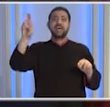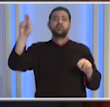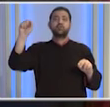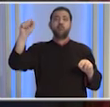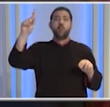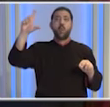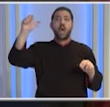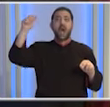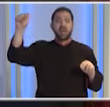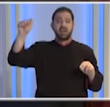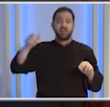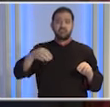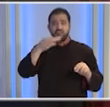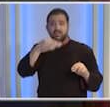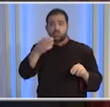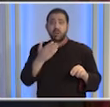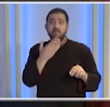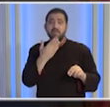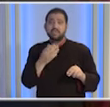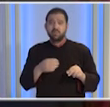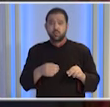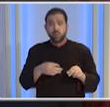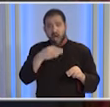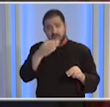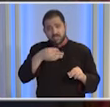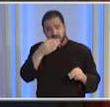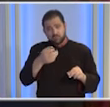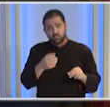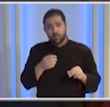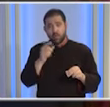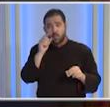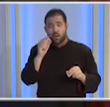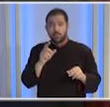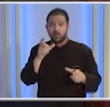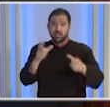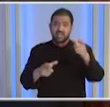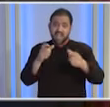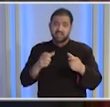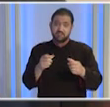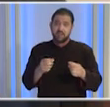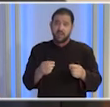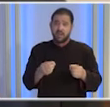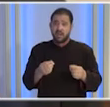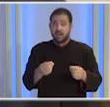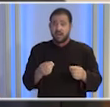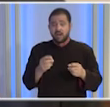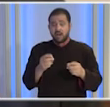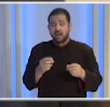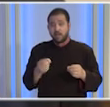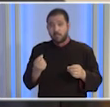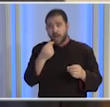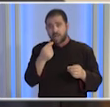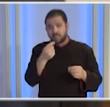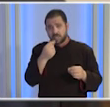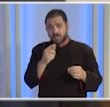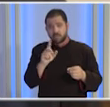să vorbim oamenilor despre contracepție decât să se ajungă la avort. Și pornind de la faptul